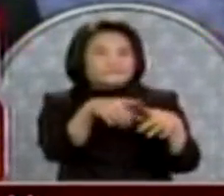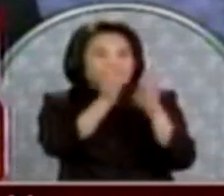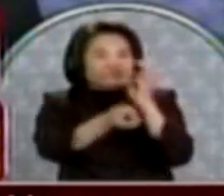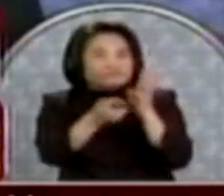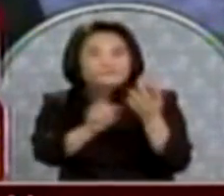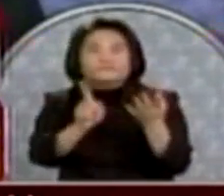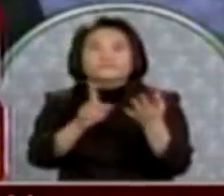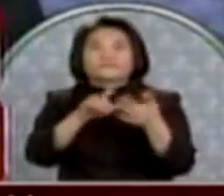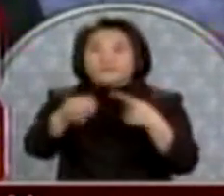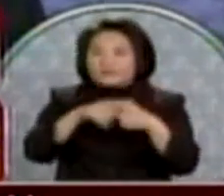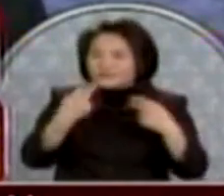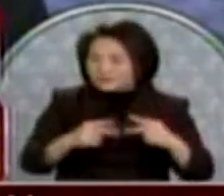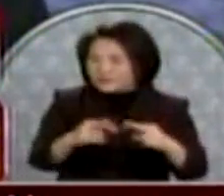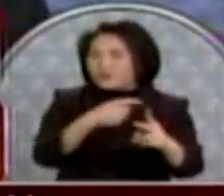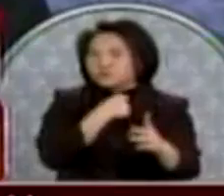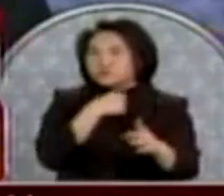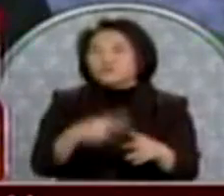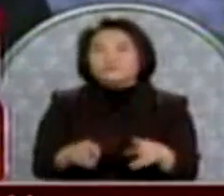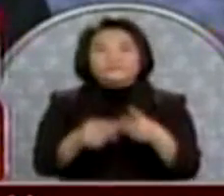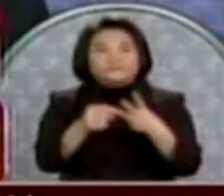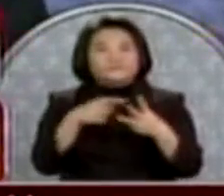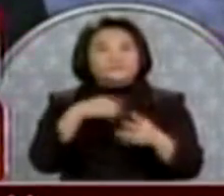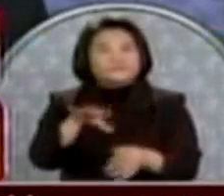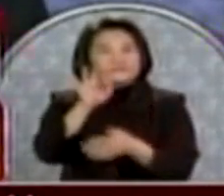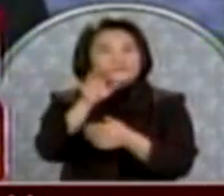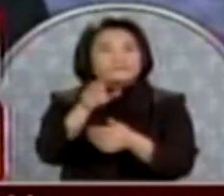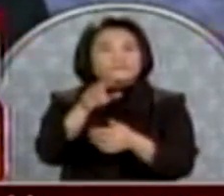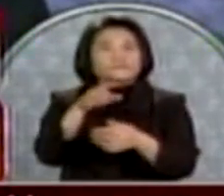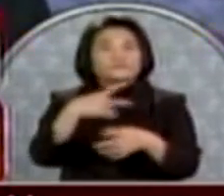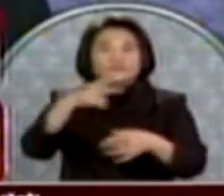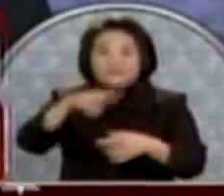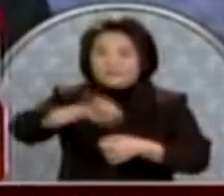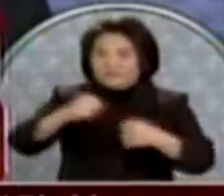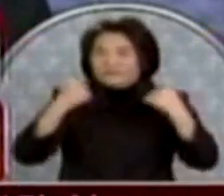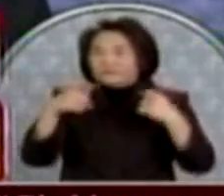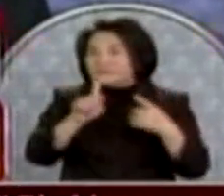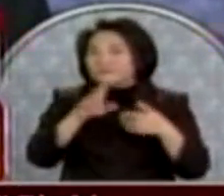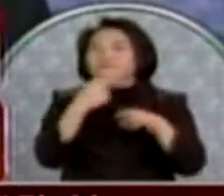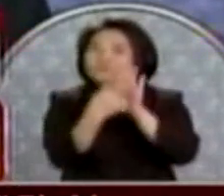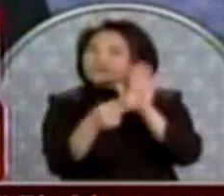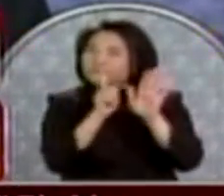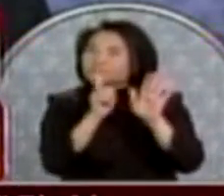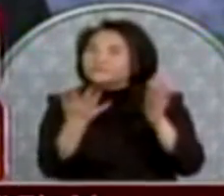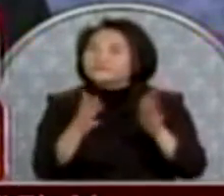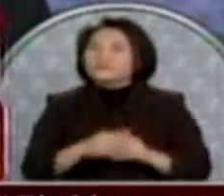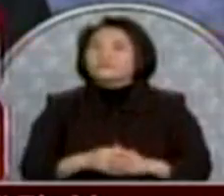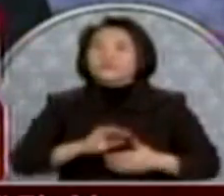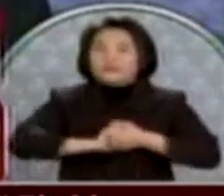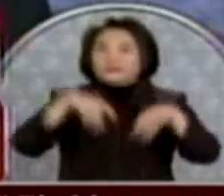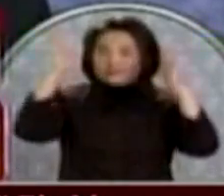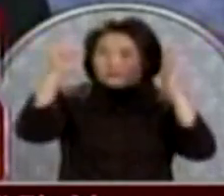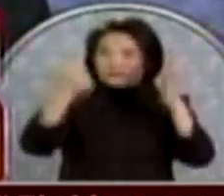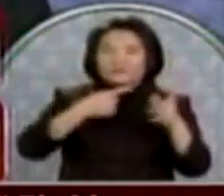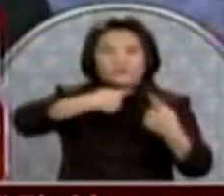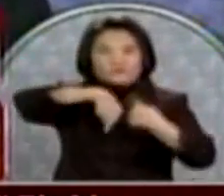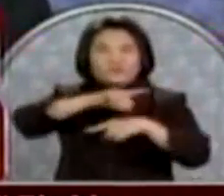应该彻底加以这个修正。第三个，我也特别在这边强调的，就是应该继续转型